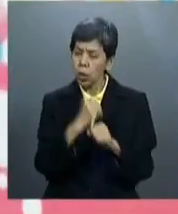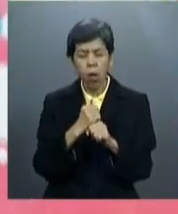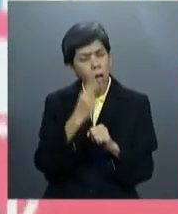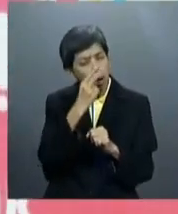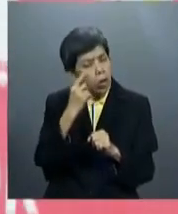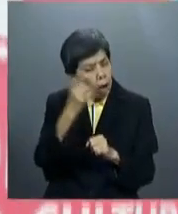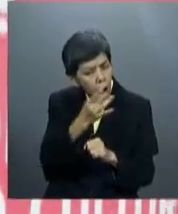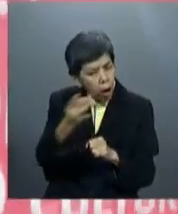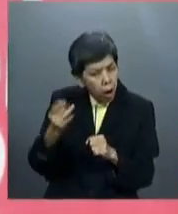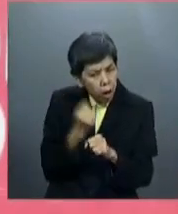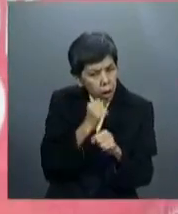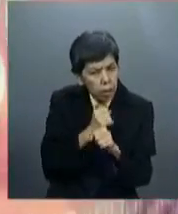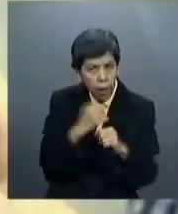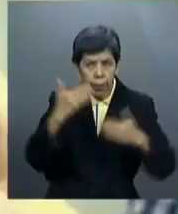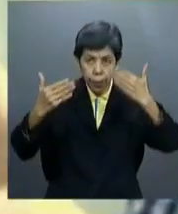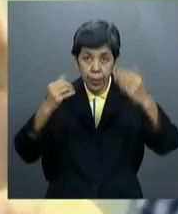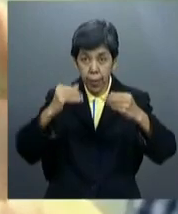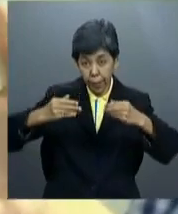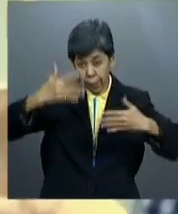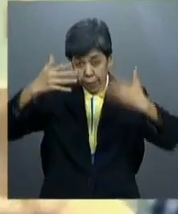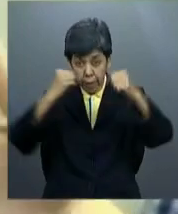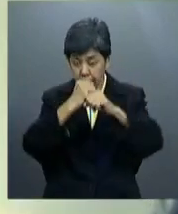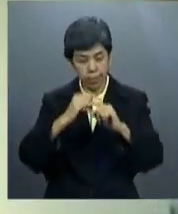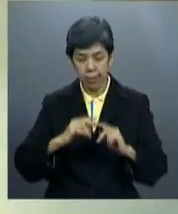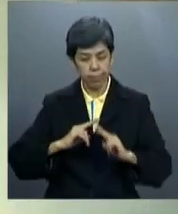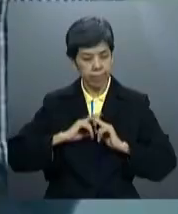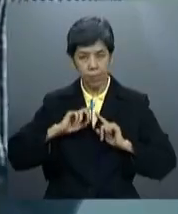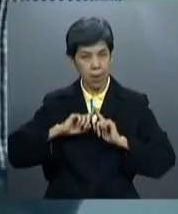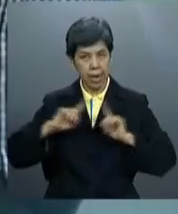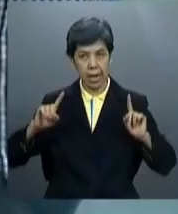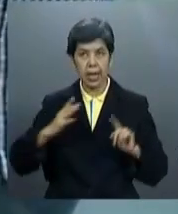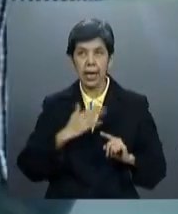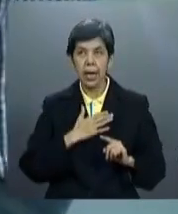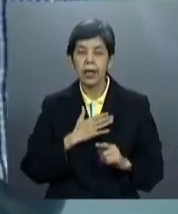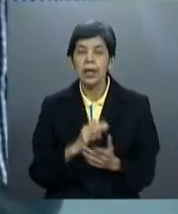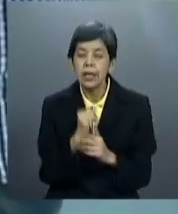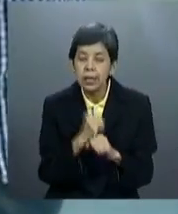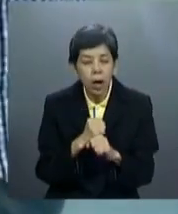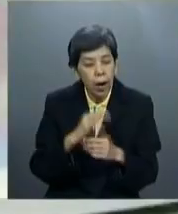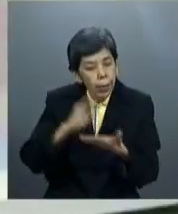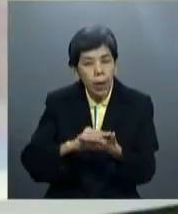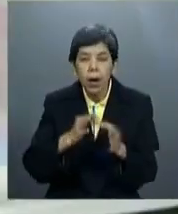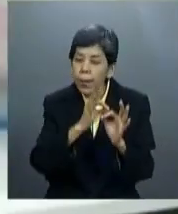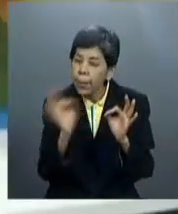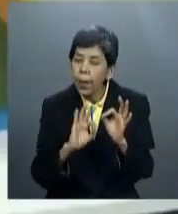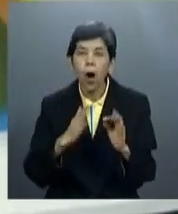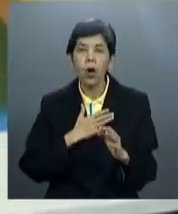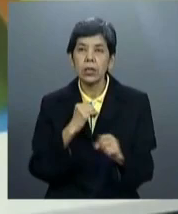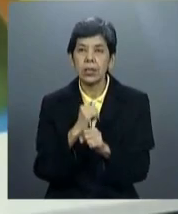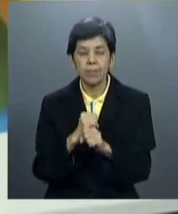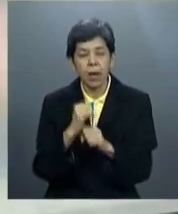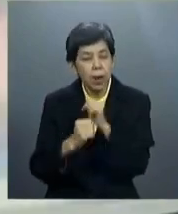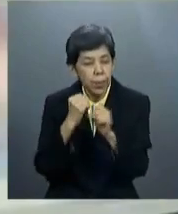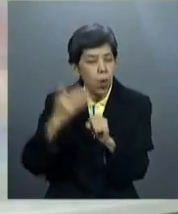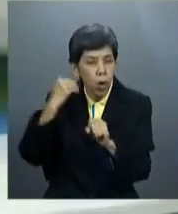จากภายนอกสู่งานกราฟิกแตกต่างจากงานส่วนตัวที่สันติลอรัชวีใช้บันทึกเรื่องภายในใจที่ไม่กี่ปี